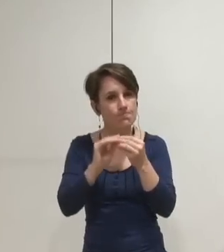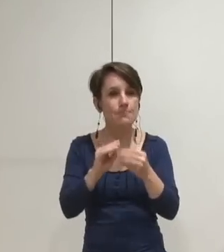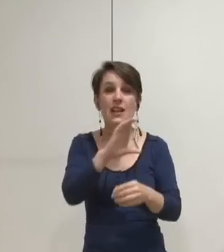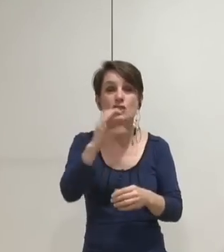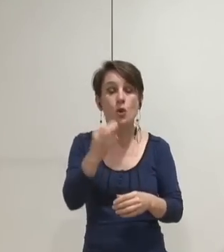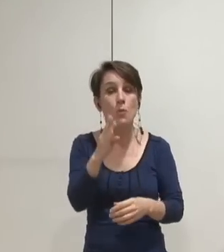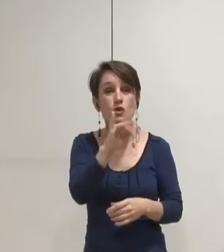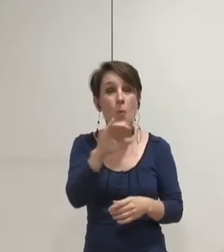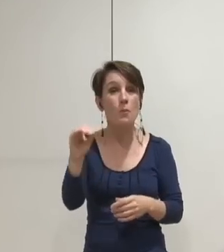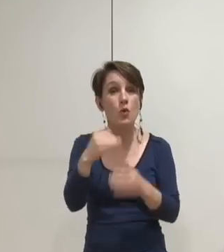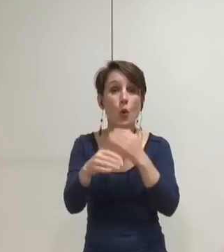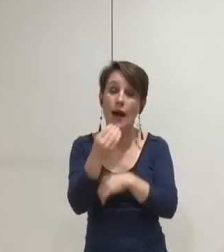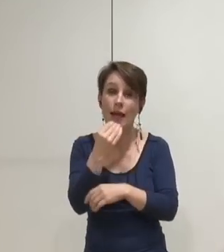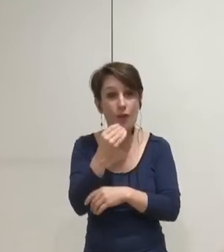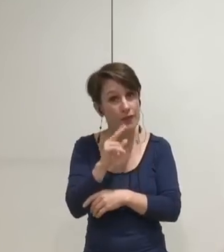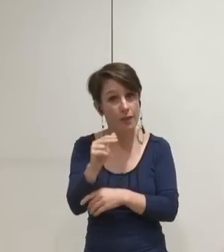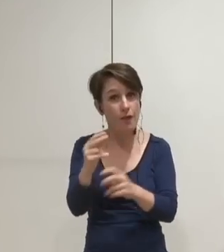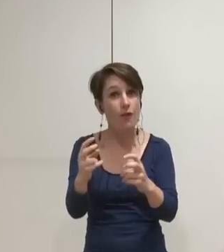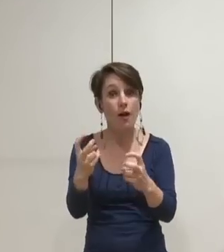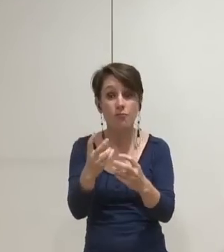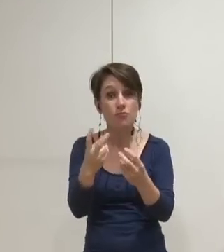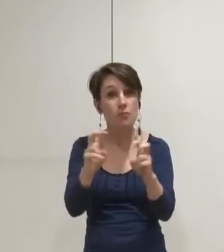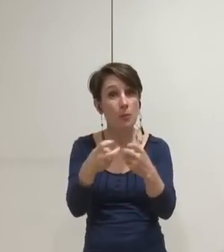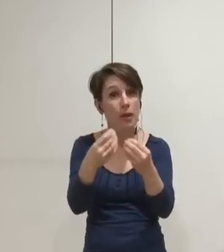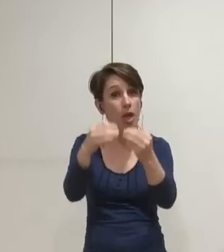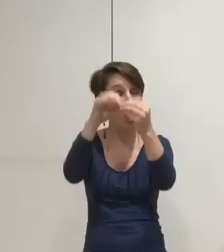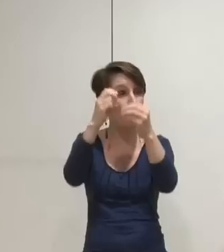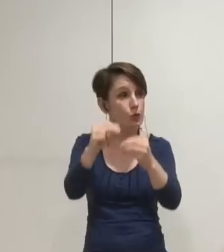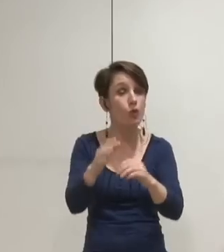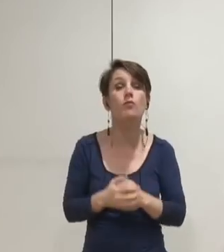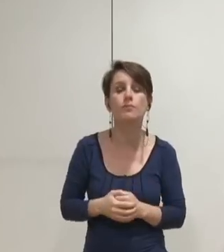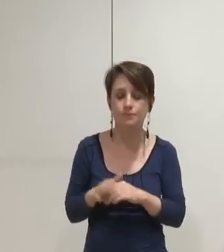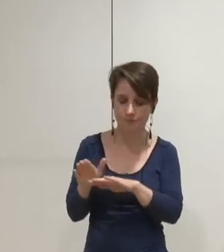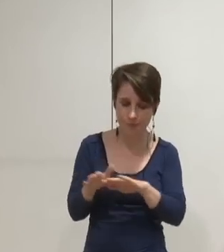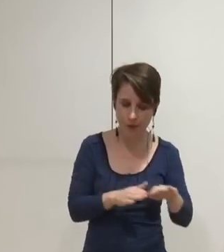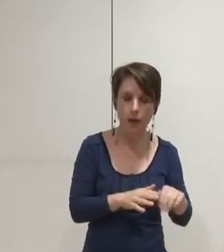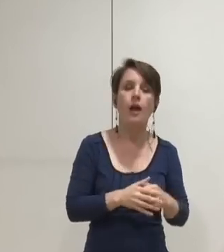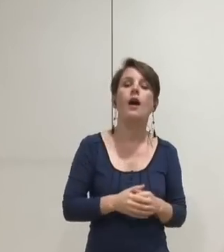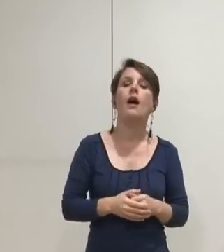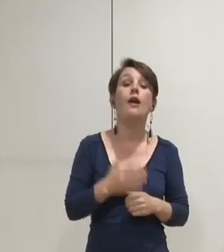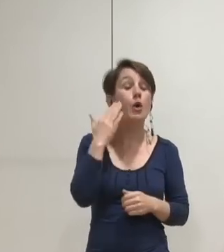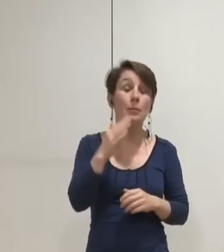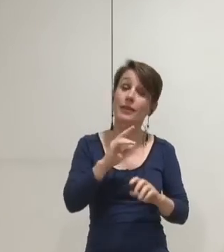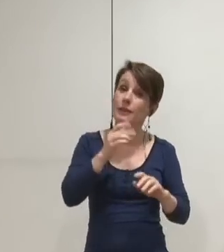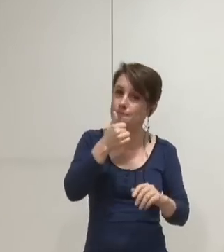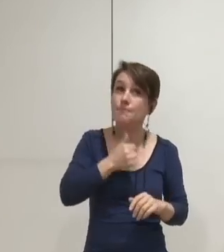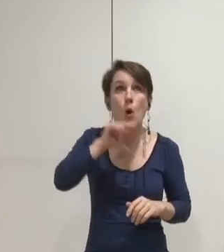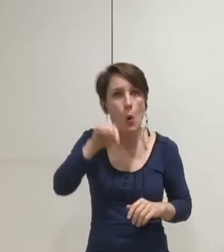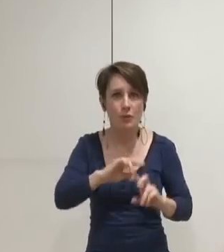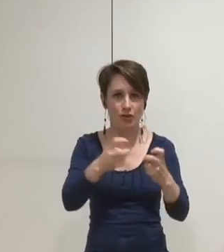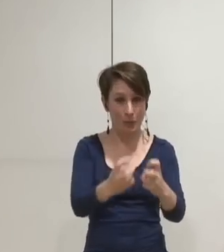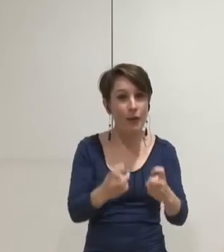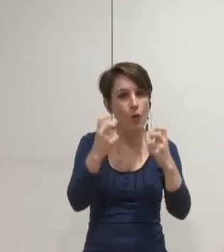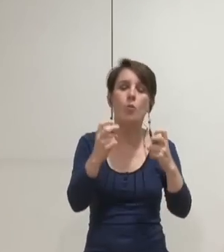question s'il faut augmenter les tarifs il est vrai que la tarification solidaire est une bonne solution mais